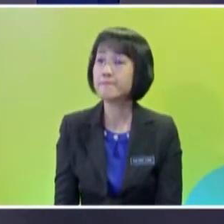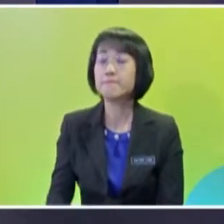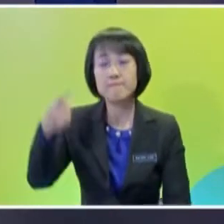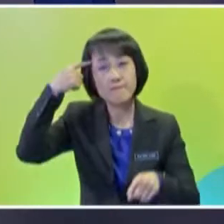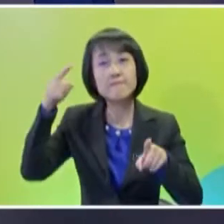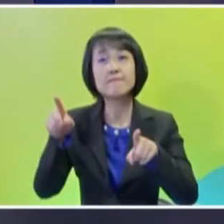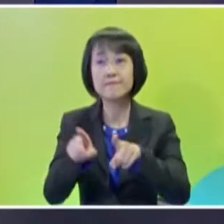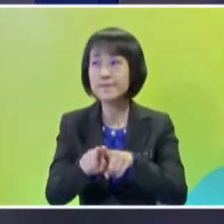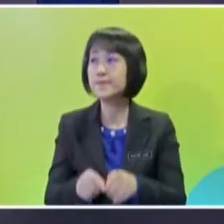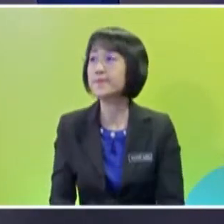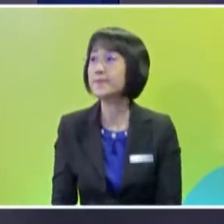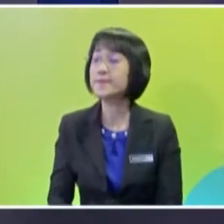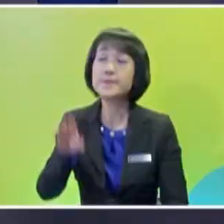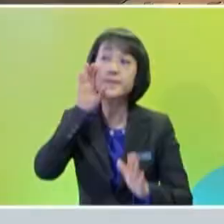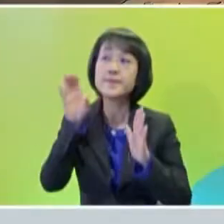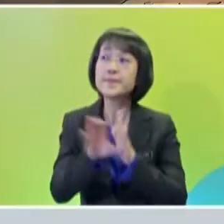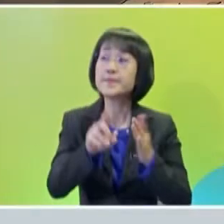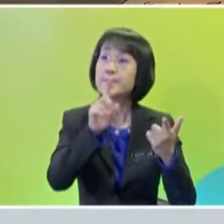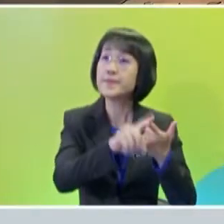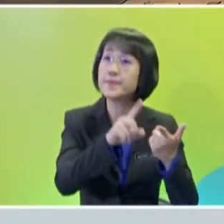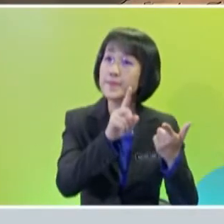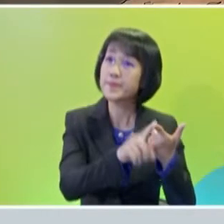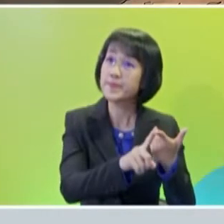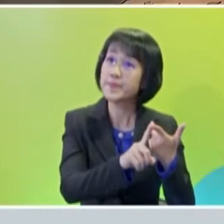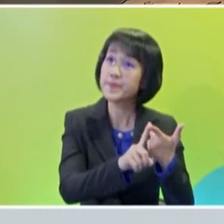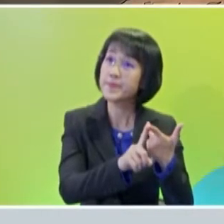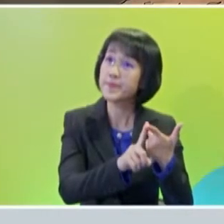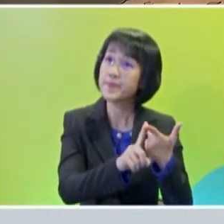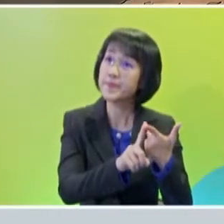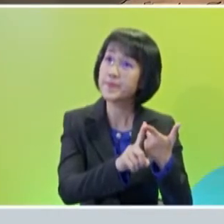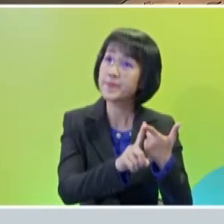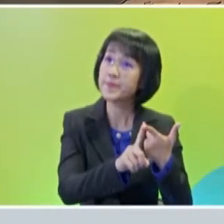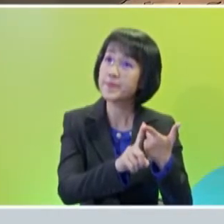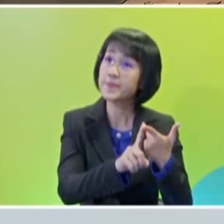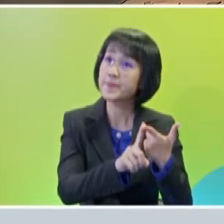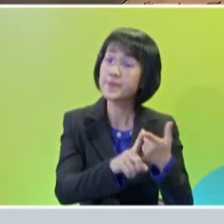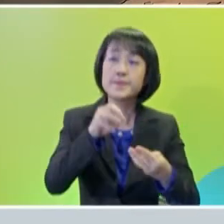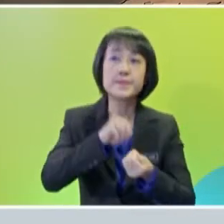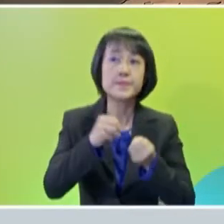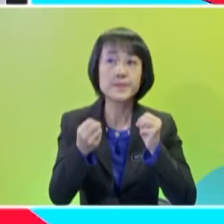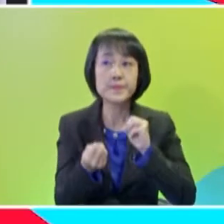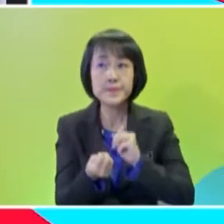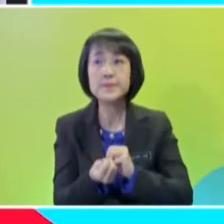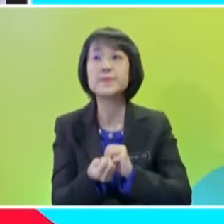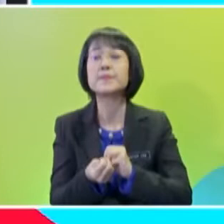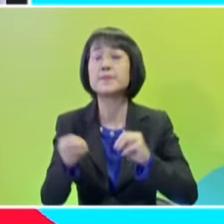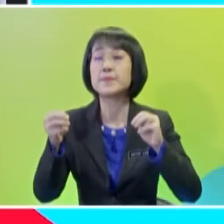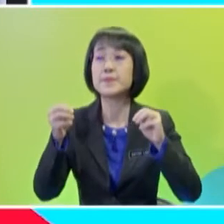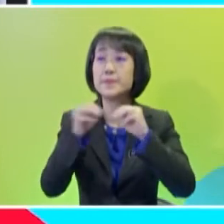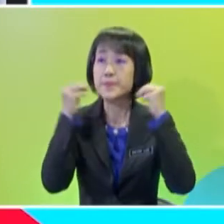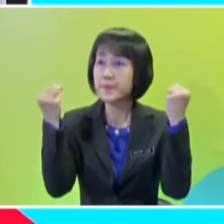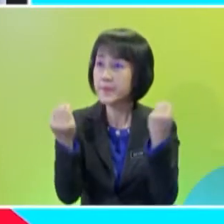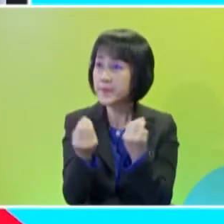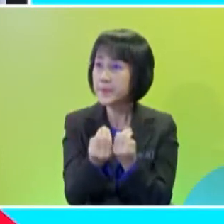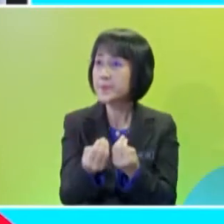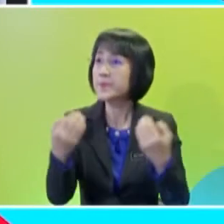gambar yang kedua gambar yang kedua merupakan krisis terhadap masyarakat wujud